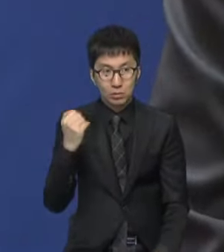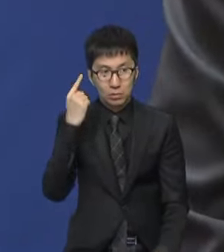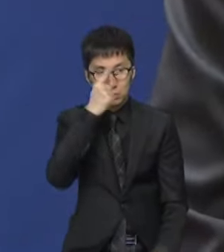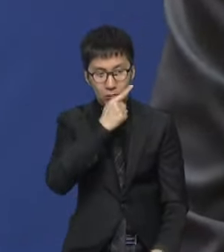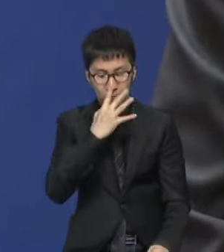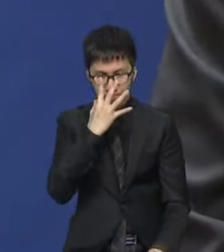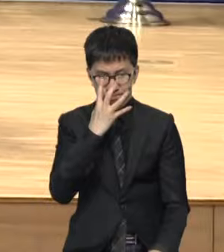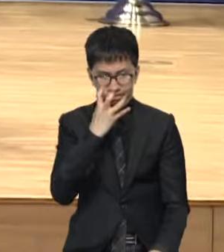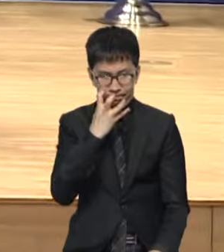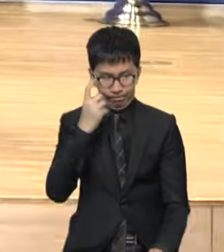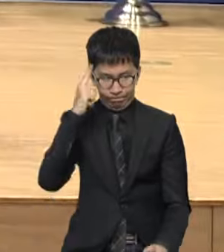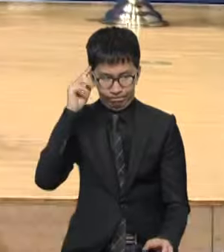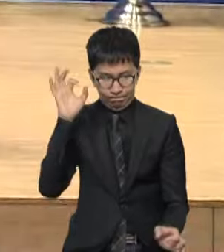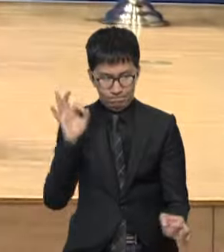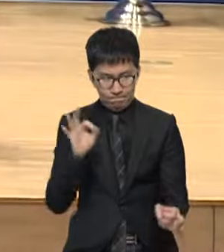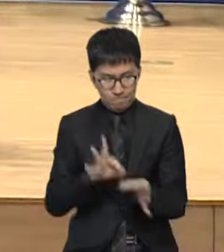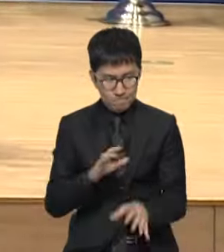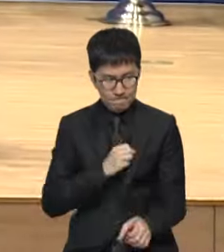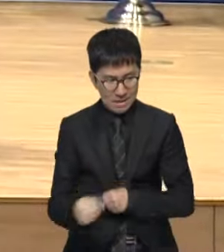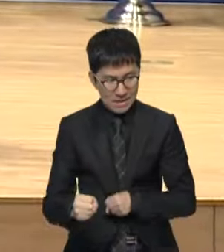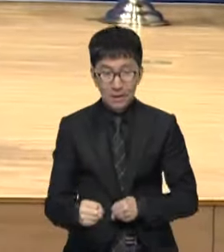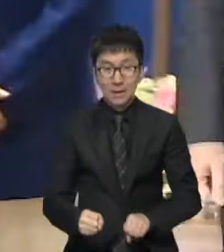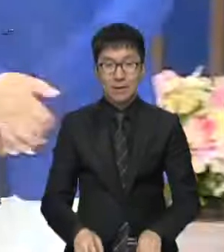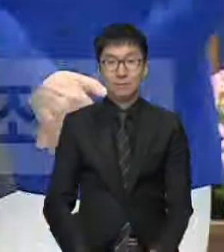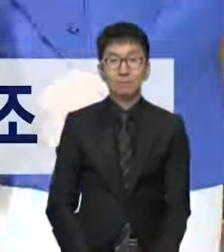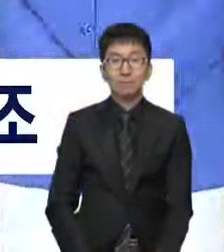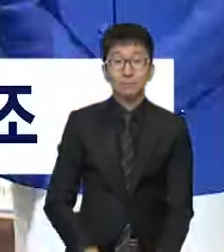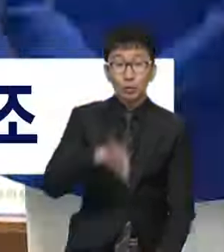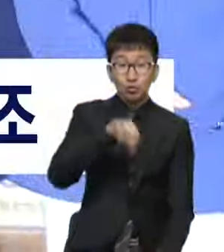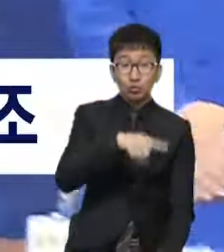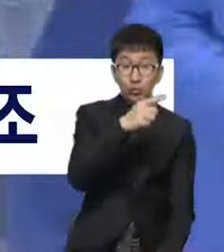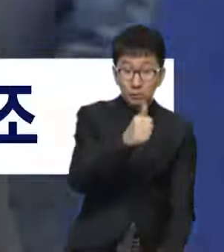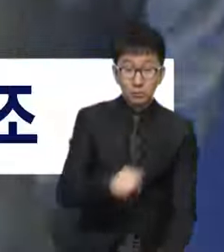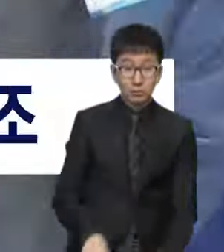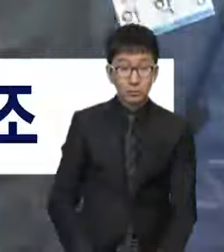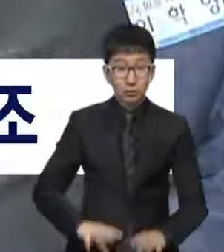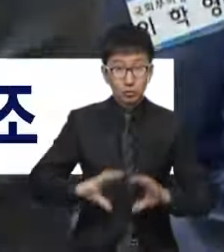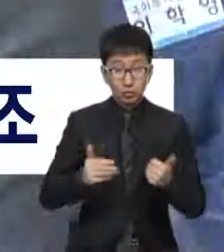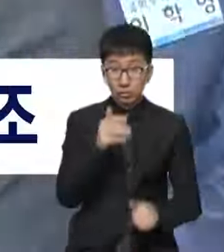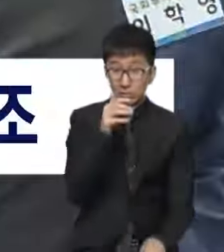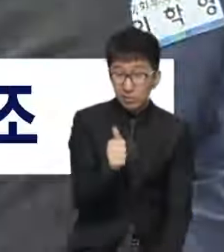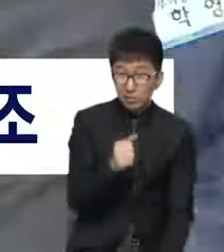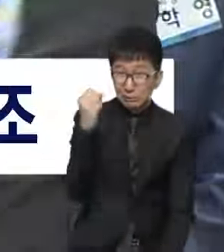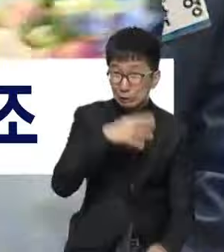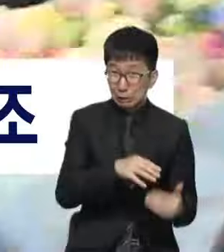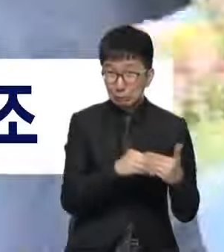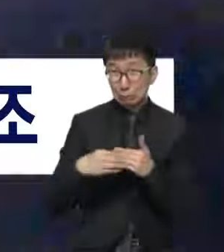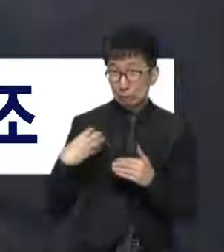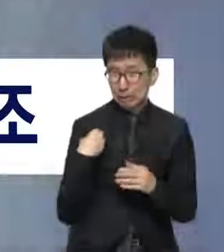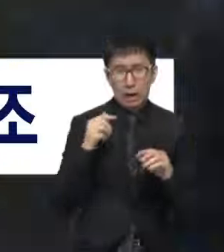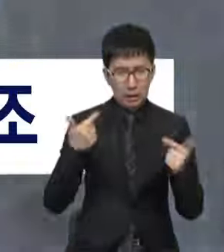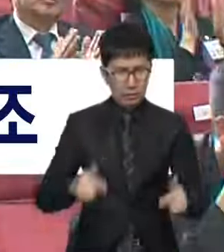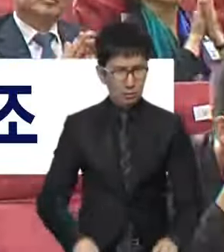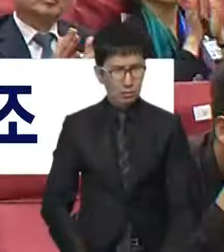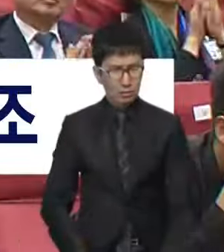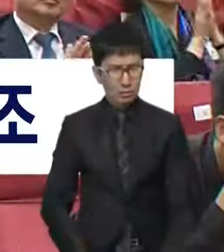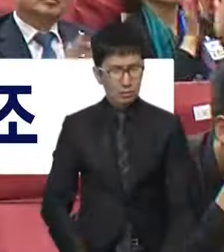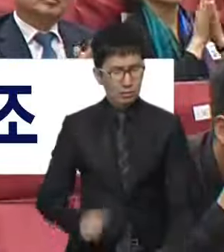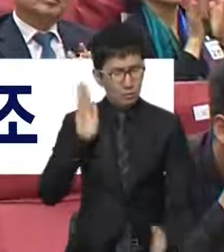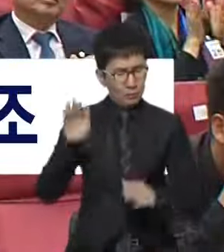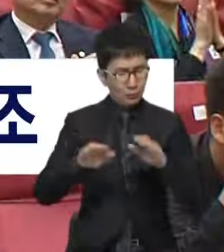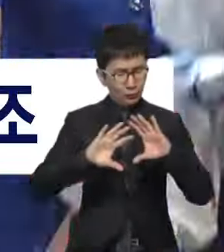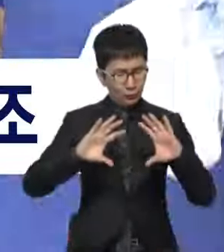듯 굳은 표정을 지었습니다. 우 의원은 의장은 단순한 사회자가 아니다. 완전히 다른 국회가 될 거라며